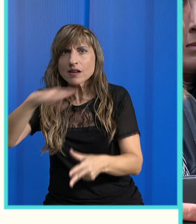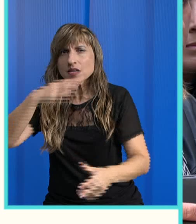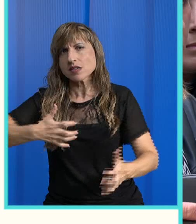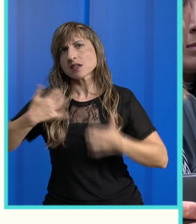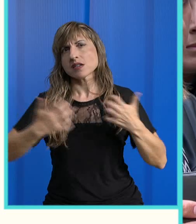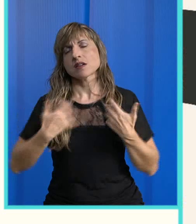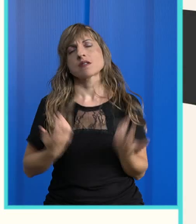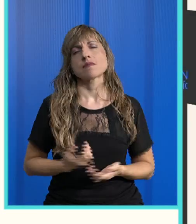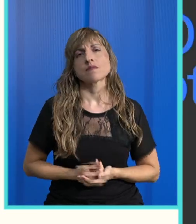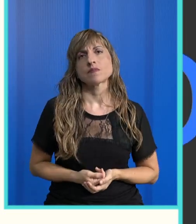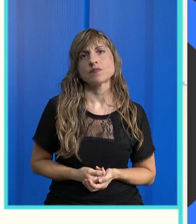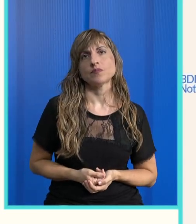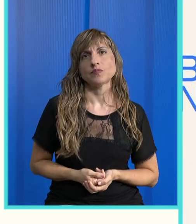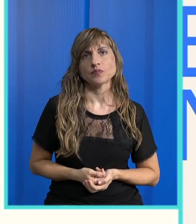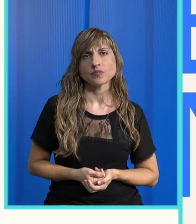fum.